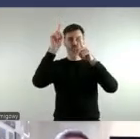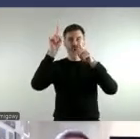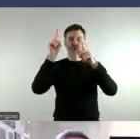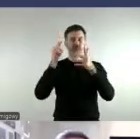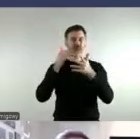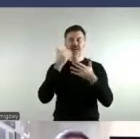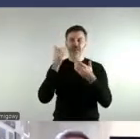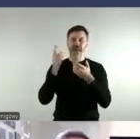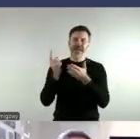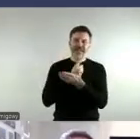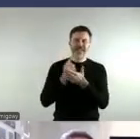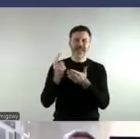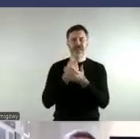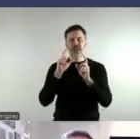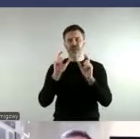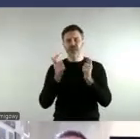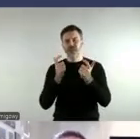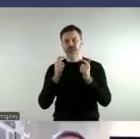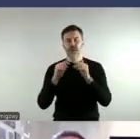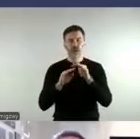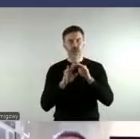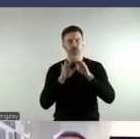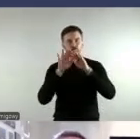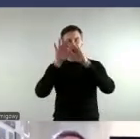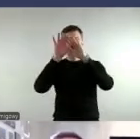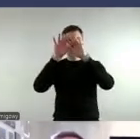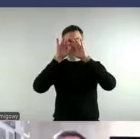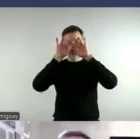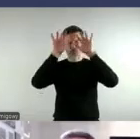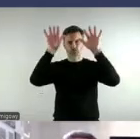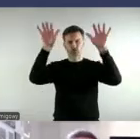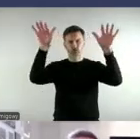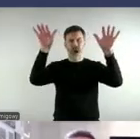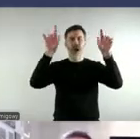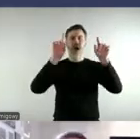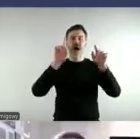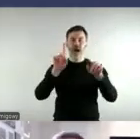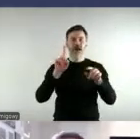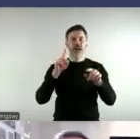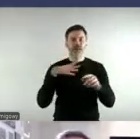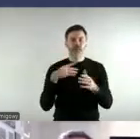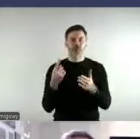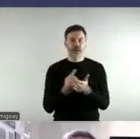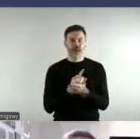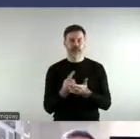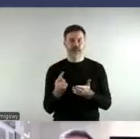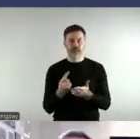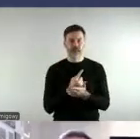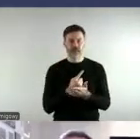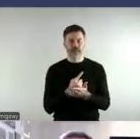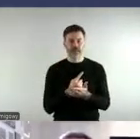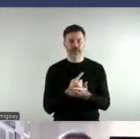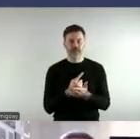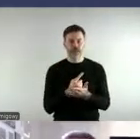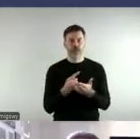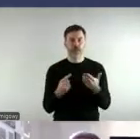w przestrzeni powietrznej because i it skierowała was się bardziej w takie not otwarte too close to the city, tereny, ale and jednak the wind moved to it to more podaje open przykład tego, area. że właściwie But żadne in